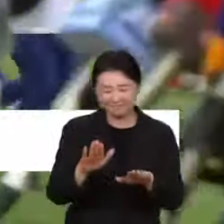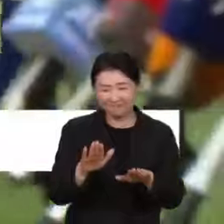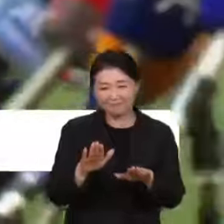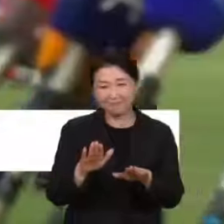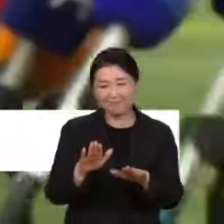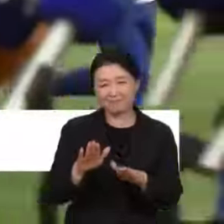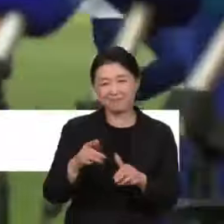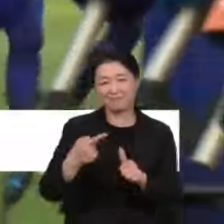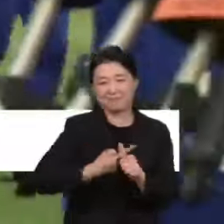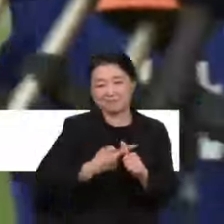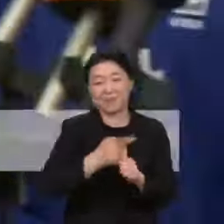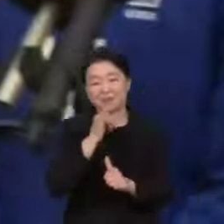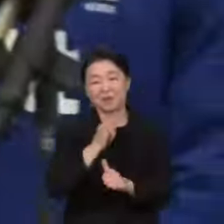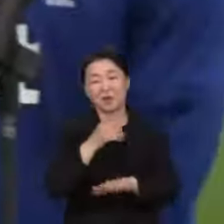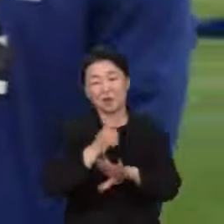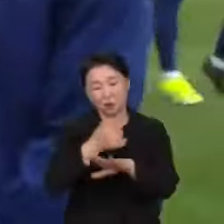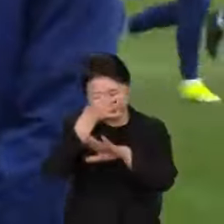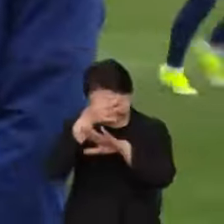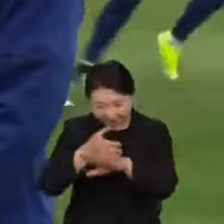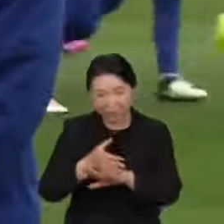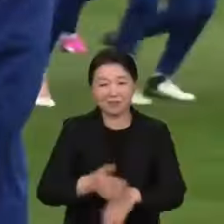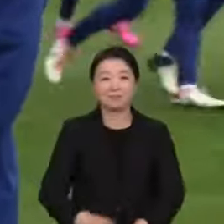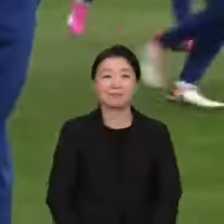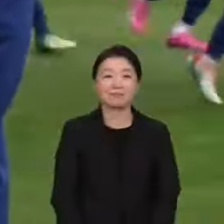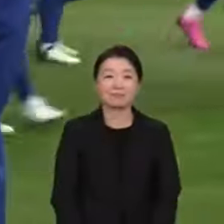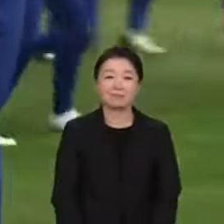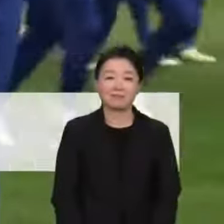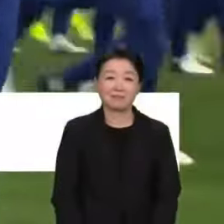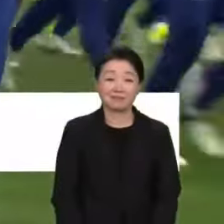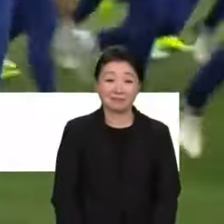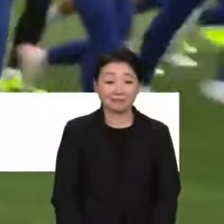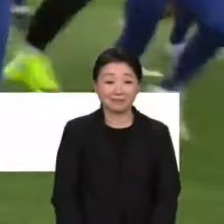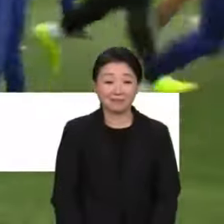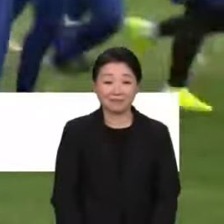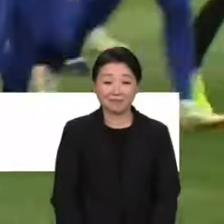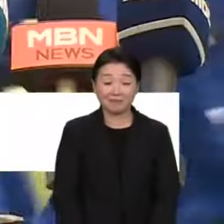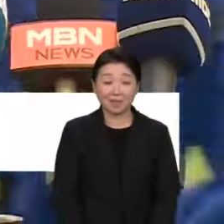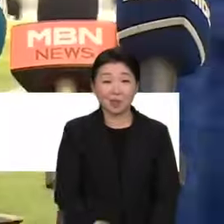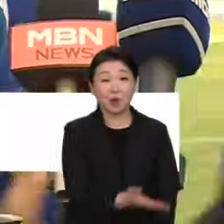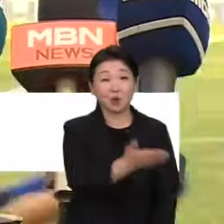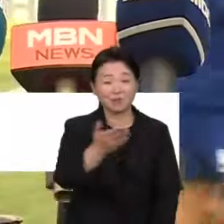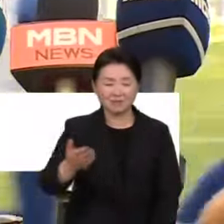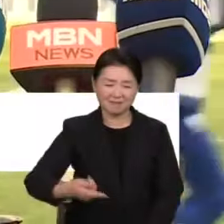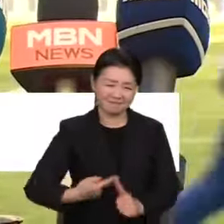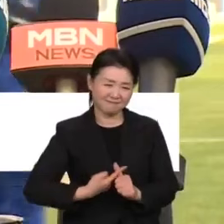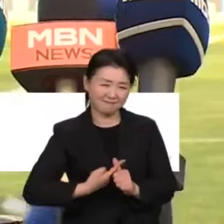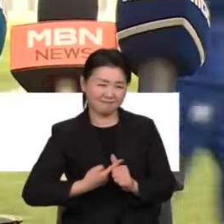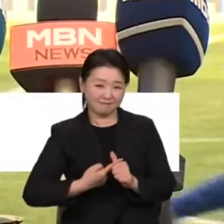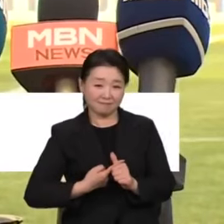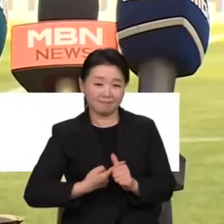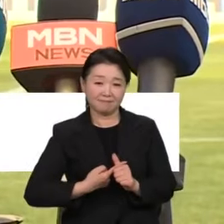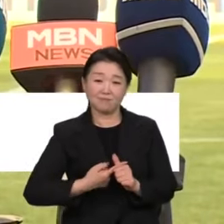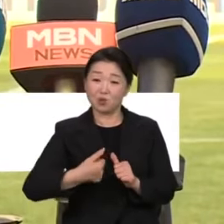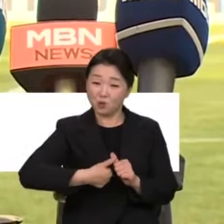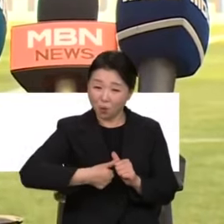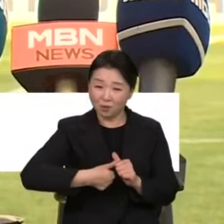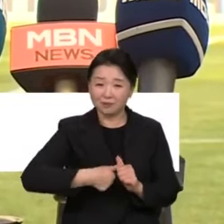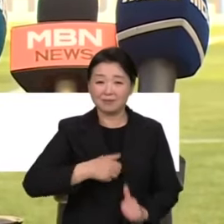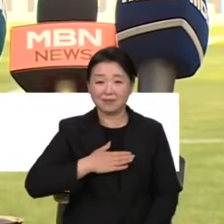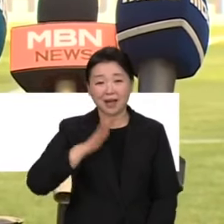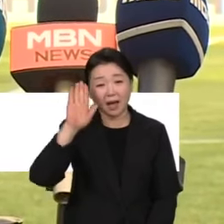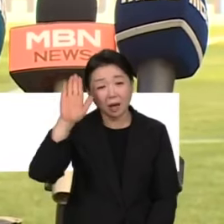축구팬들을 향해 개를 숙였습니다 모든 분들의 순리가 저한테 너무